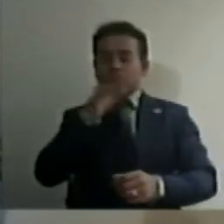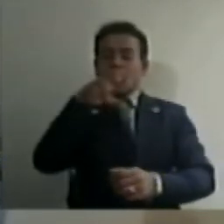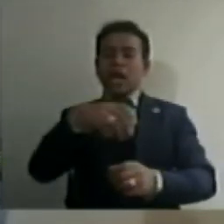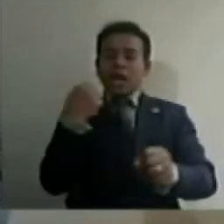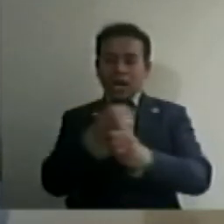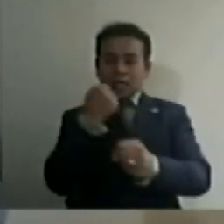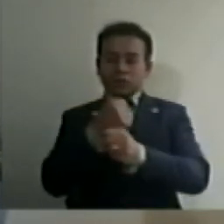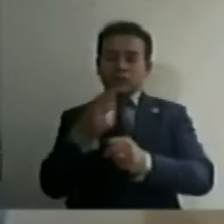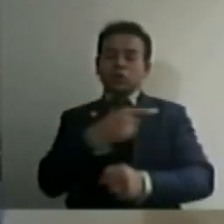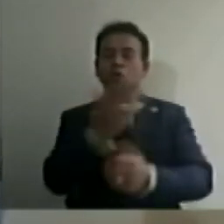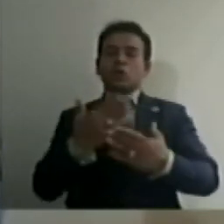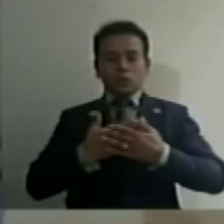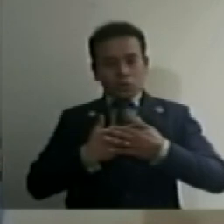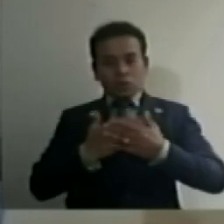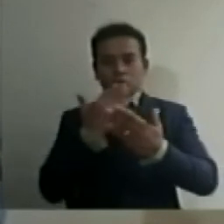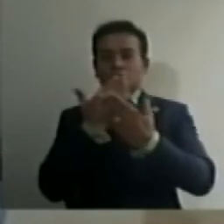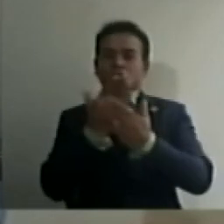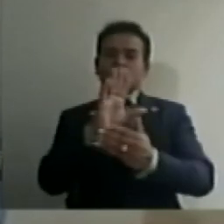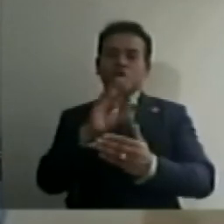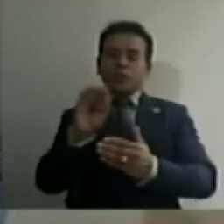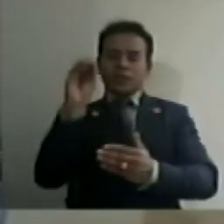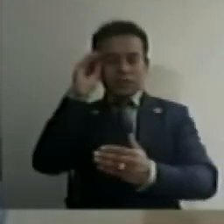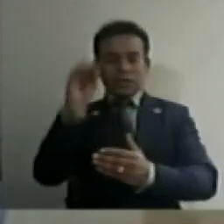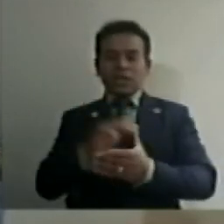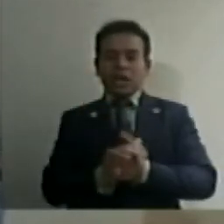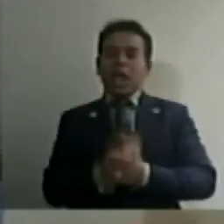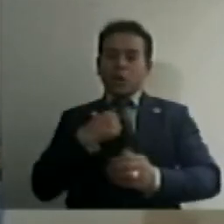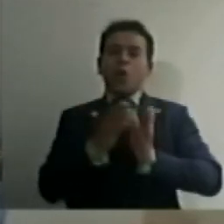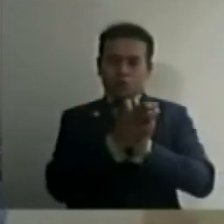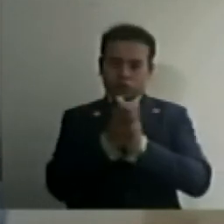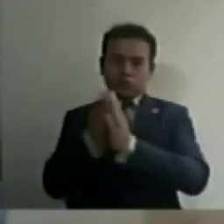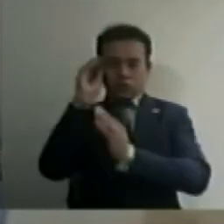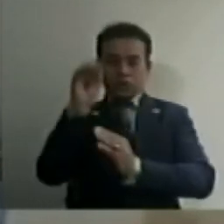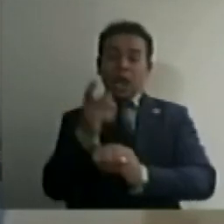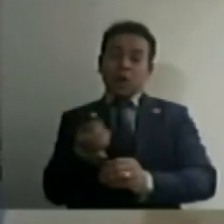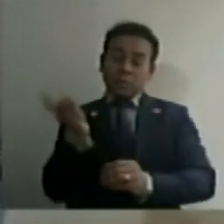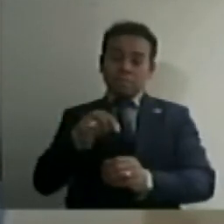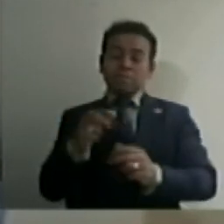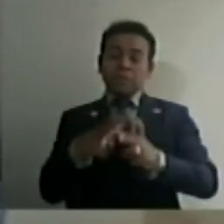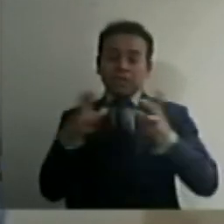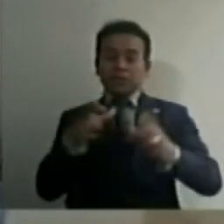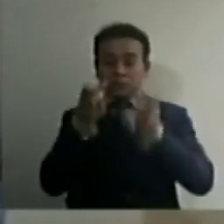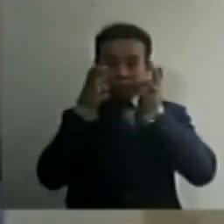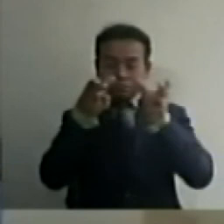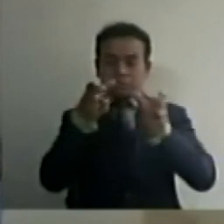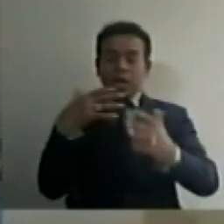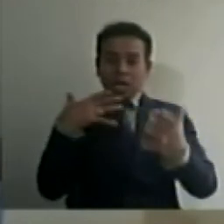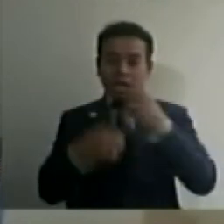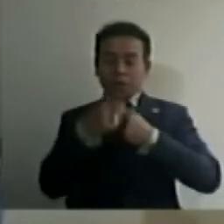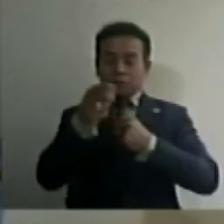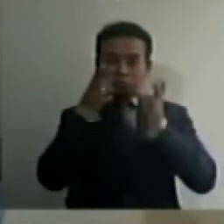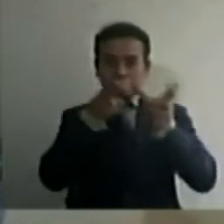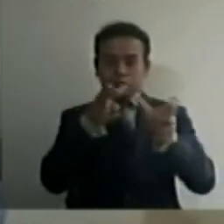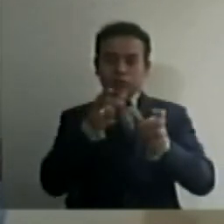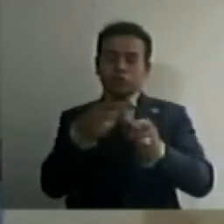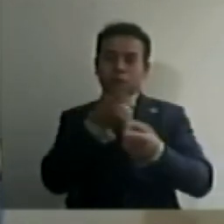যেন আরো বেশি করে এই লকডাউনটাকে কার্যকরী করে। আমাদের যে প্রথমে যারা যুদ্ধ করছে,